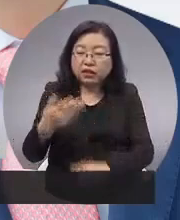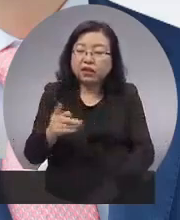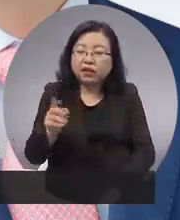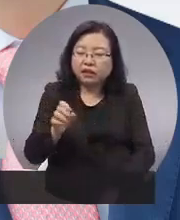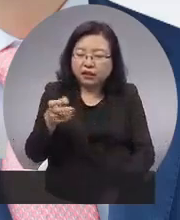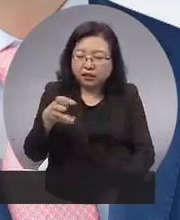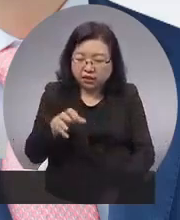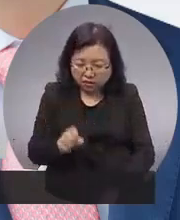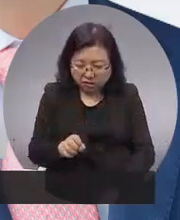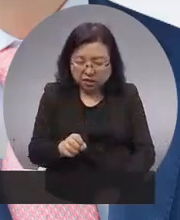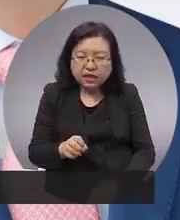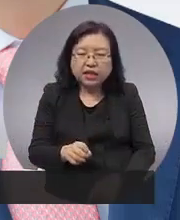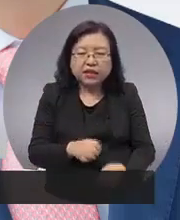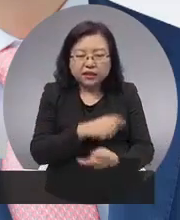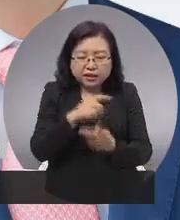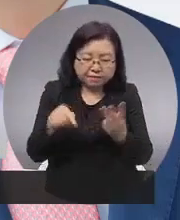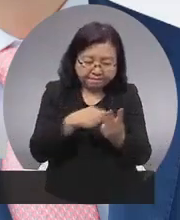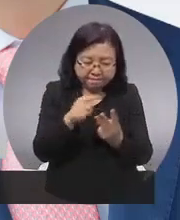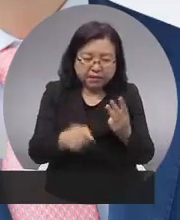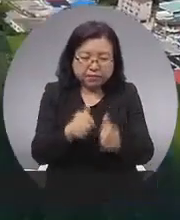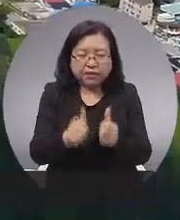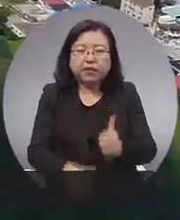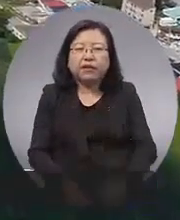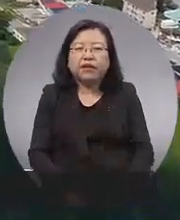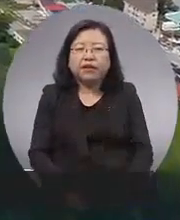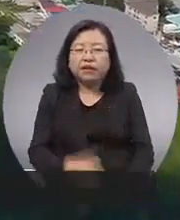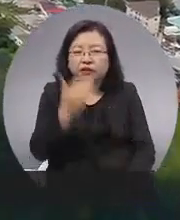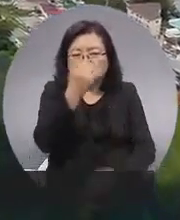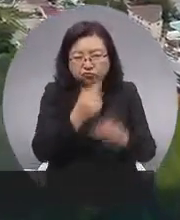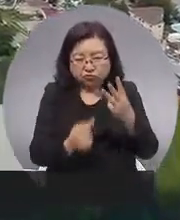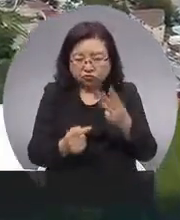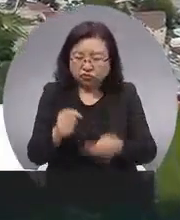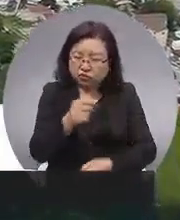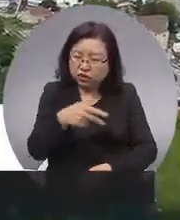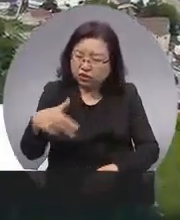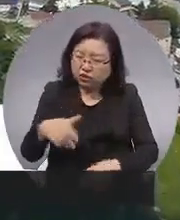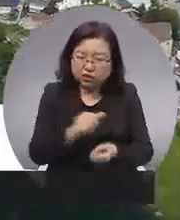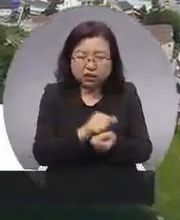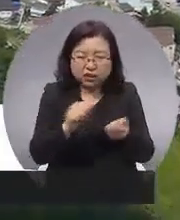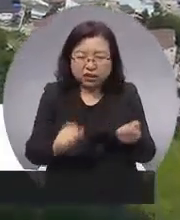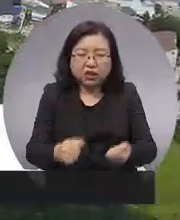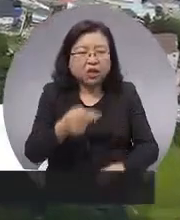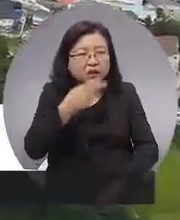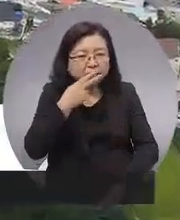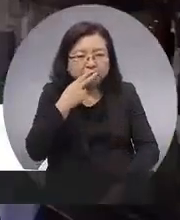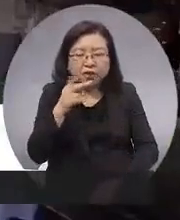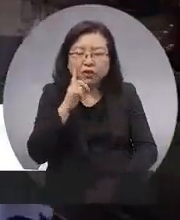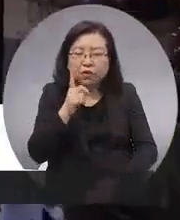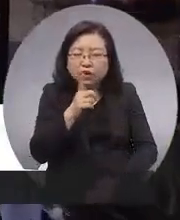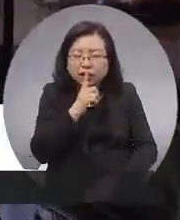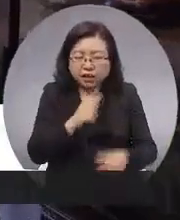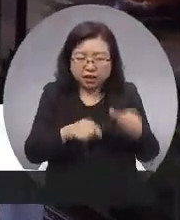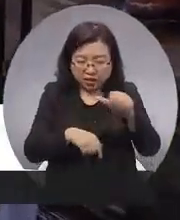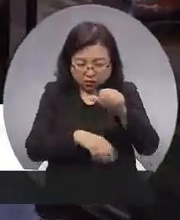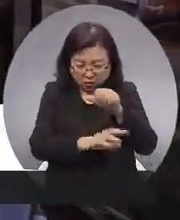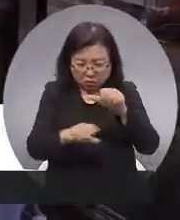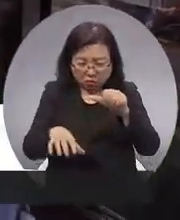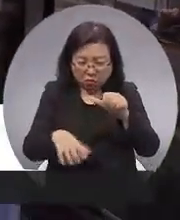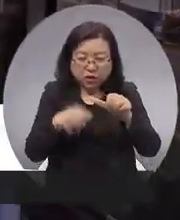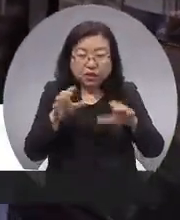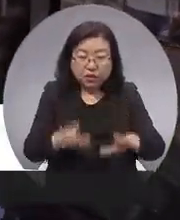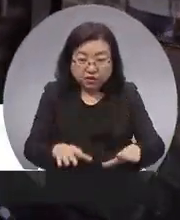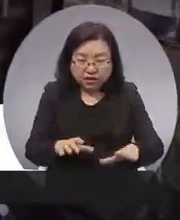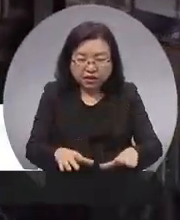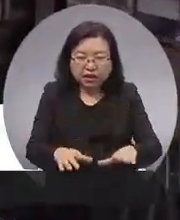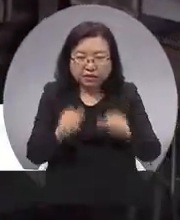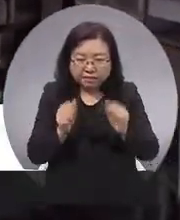겸임교수 가 표심을 노립니다 충주와 제천 진청 과 음성 괴산 5 곳은 현직 단체장들이